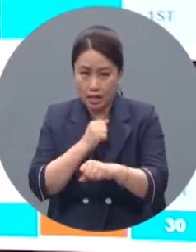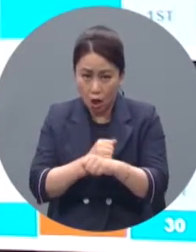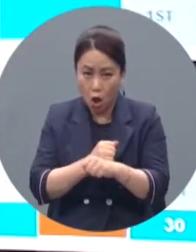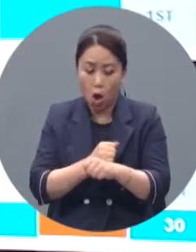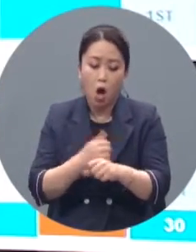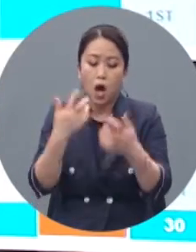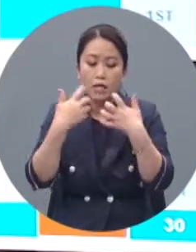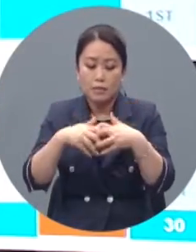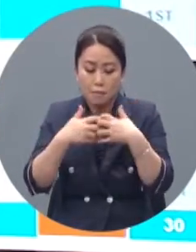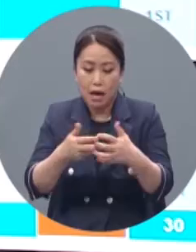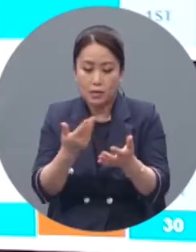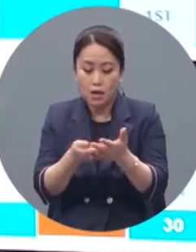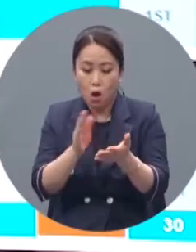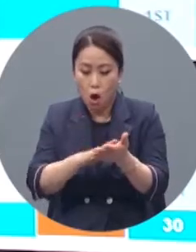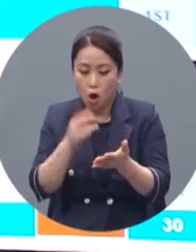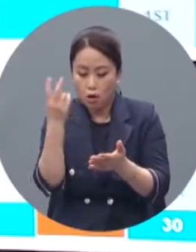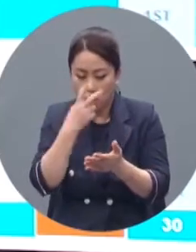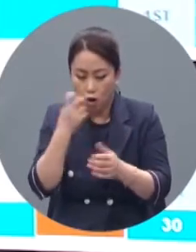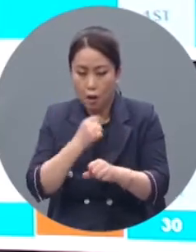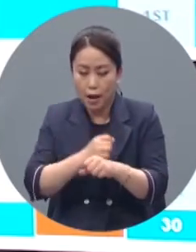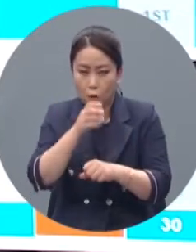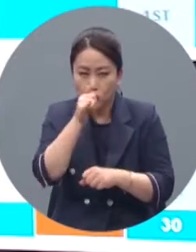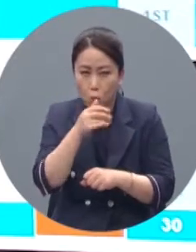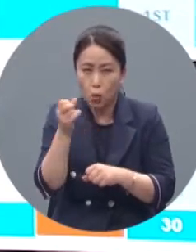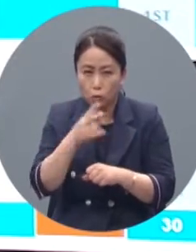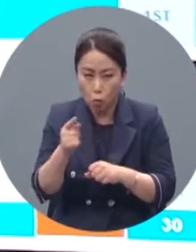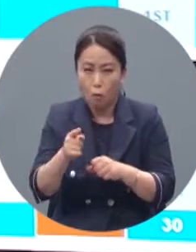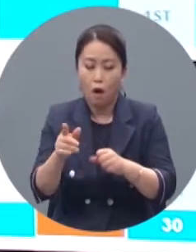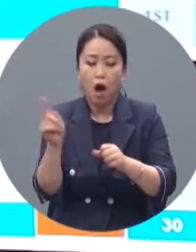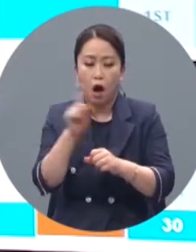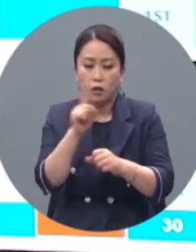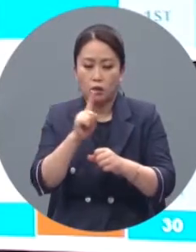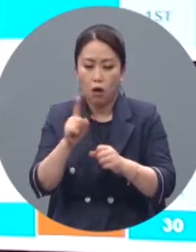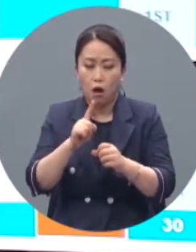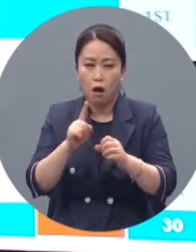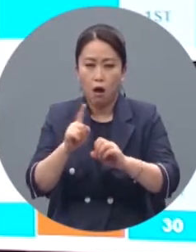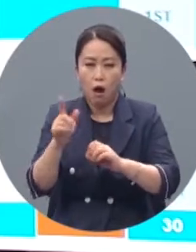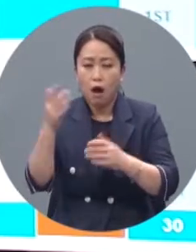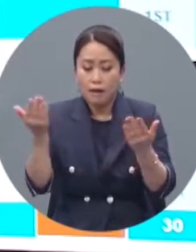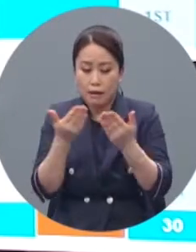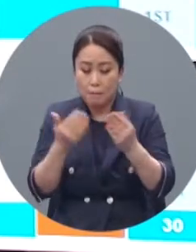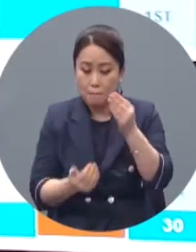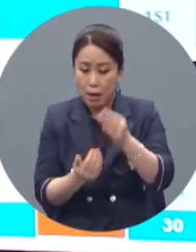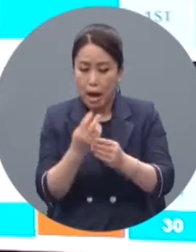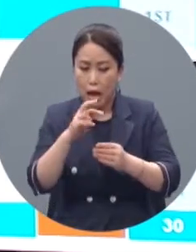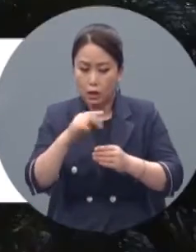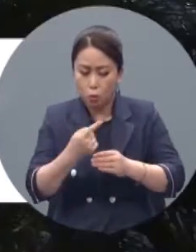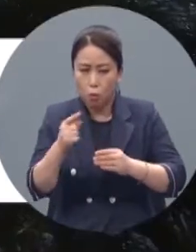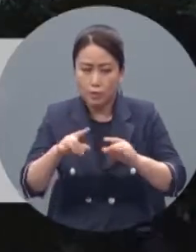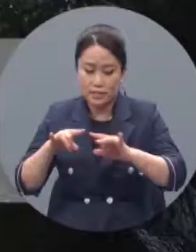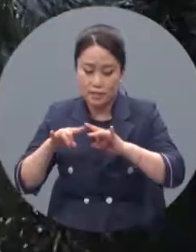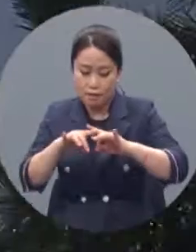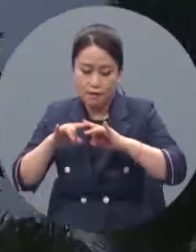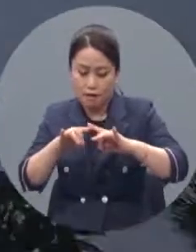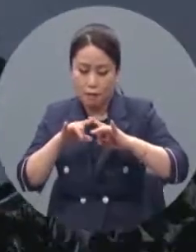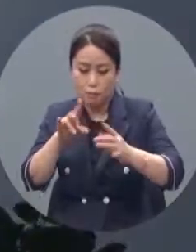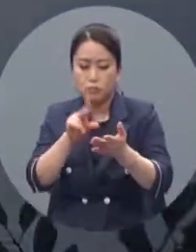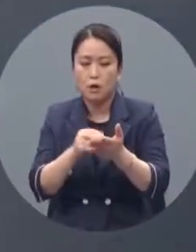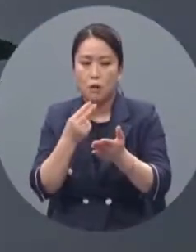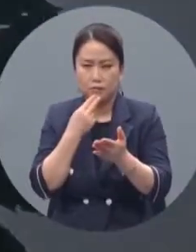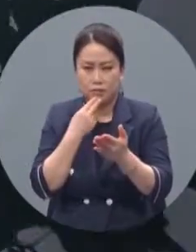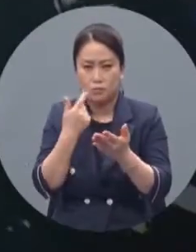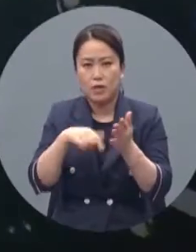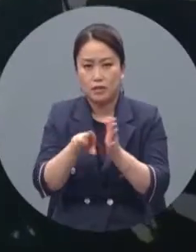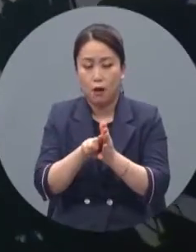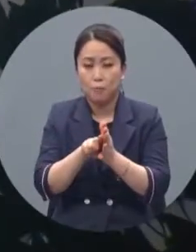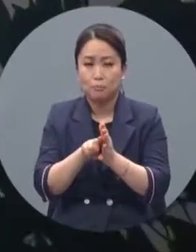현장 경영을 시행하고 어떠한 상황에서도 전력 공급에 차질이 발생하지 않도록. 올해 기록적인